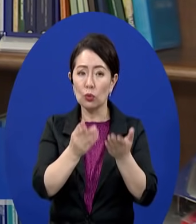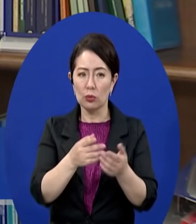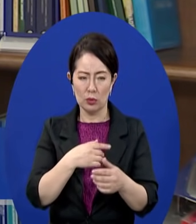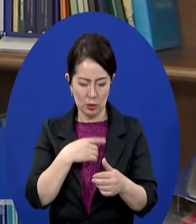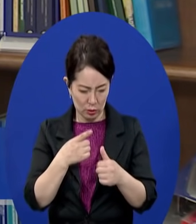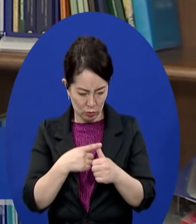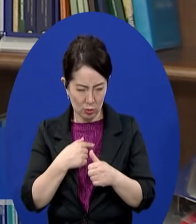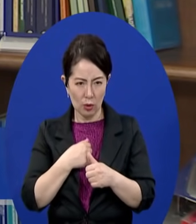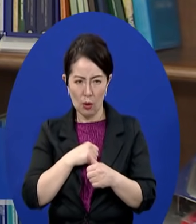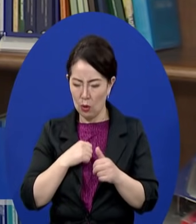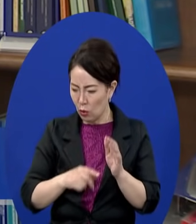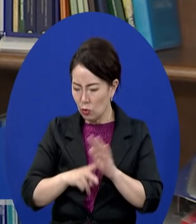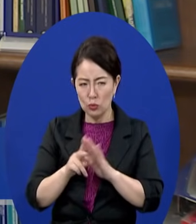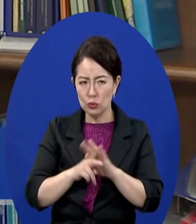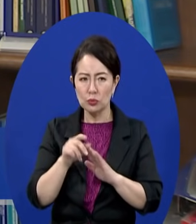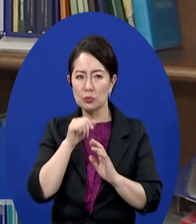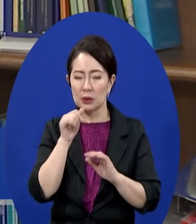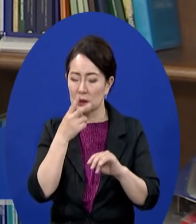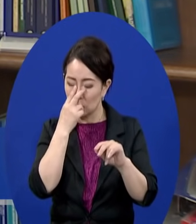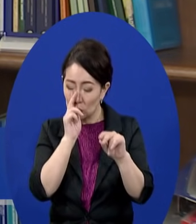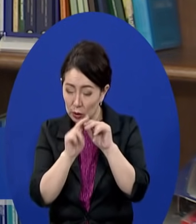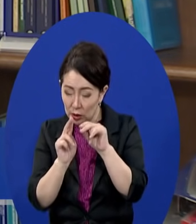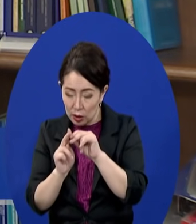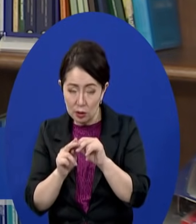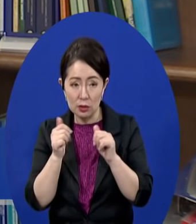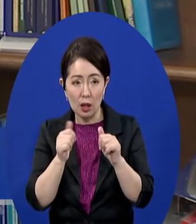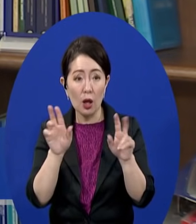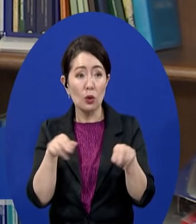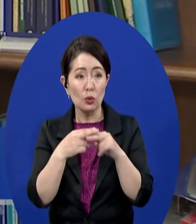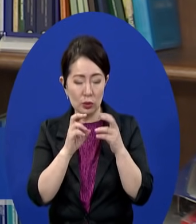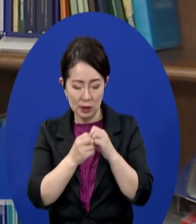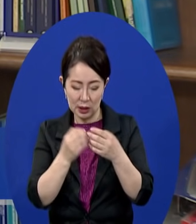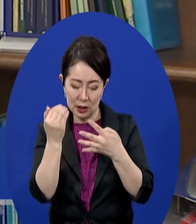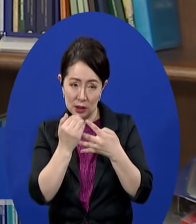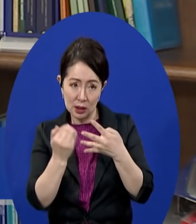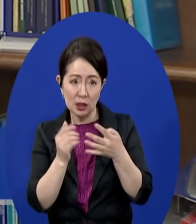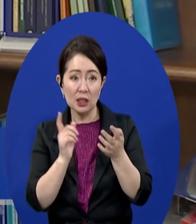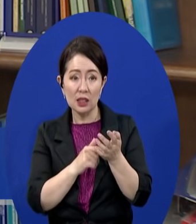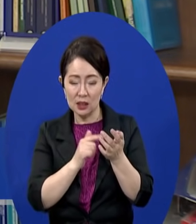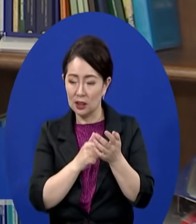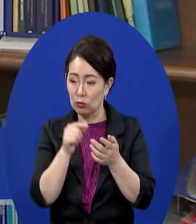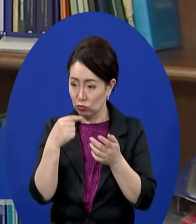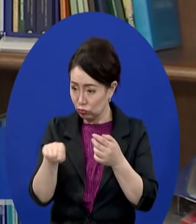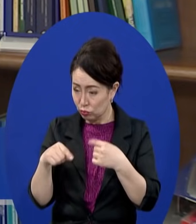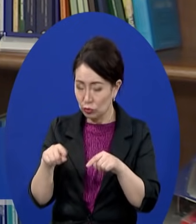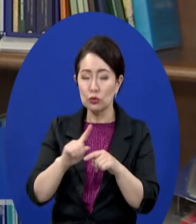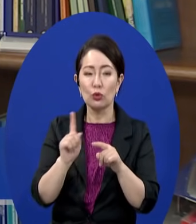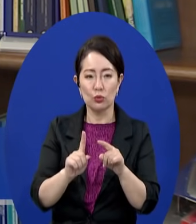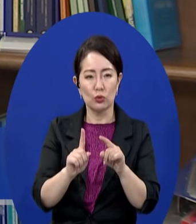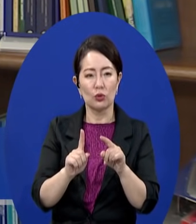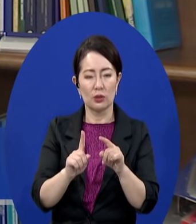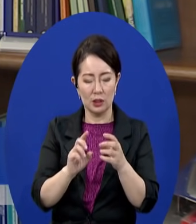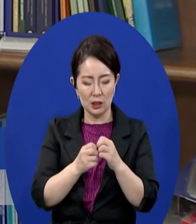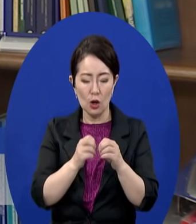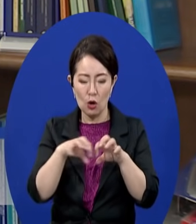тушаалд нь үүсгэж байгаа биш. Тодорхой хяналттай дүн шинжилгээ хийж шаардлагатай шаардлал одоо гисэн одоо тийм тодорхой одоо юу